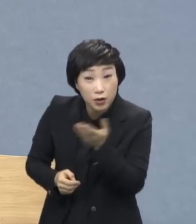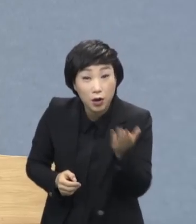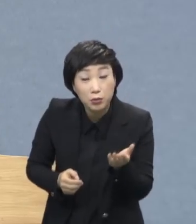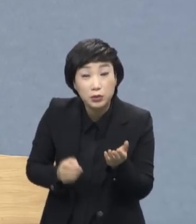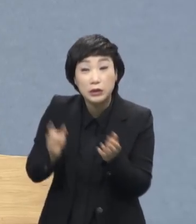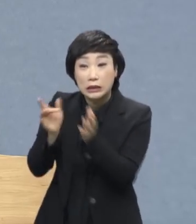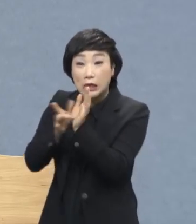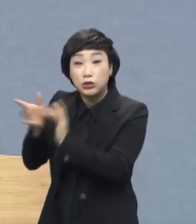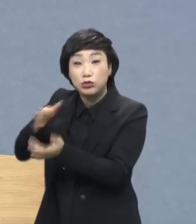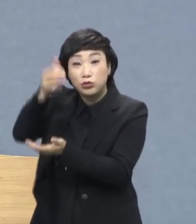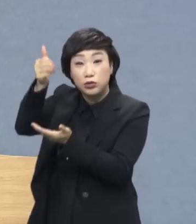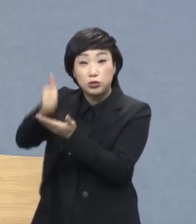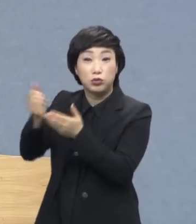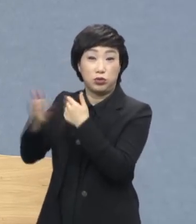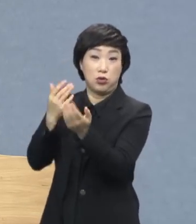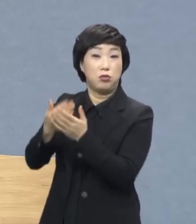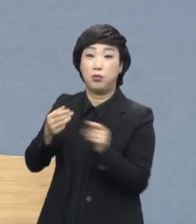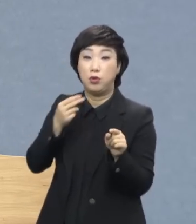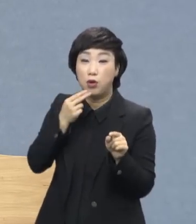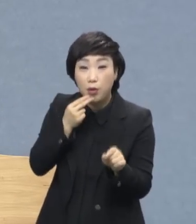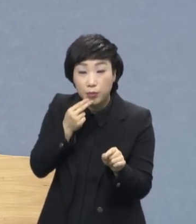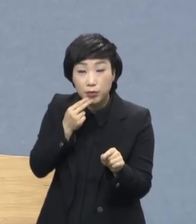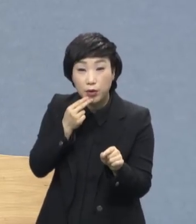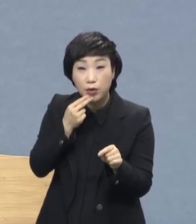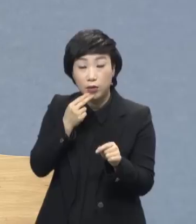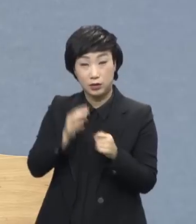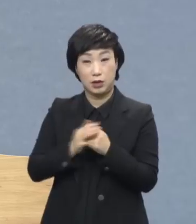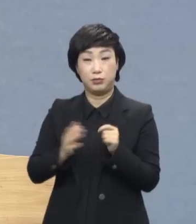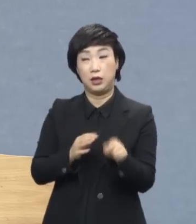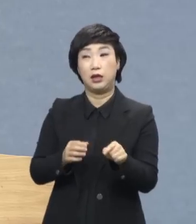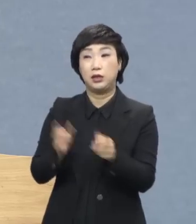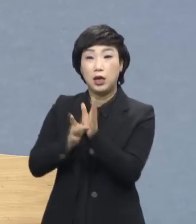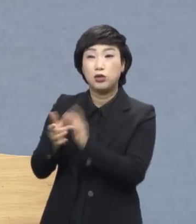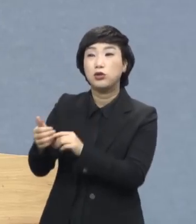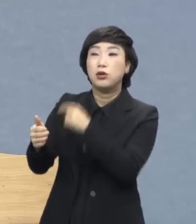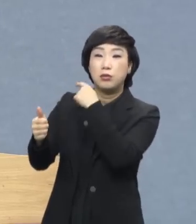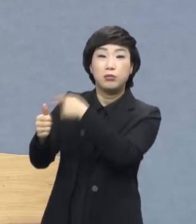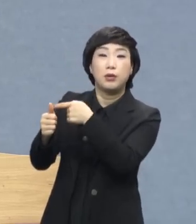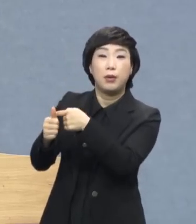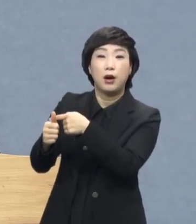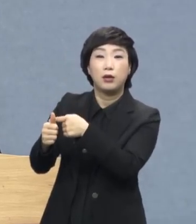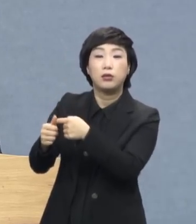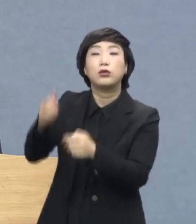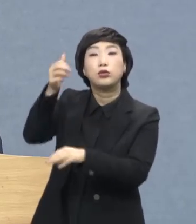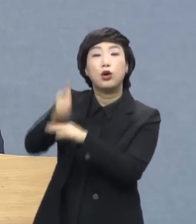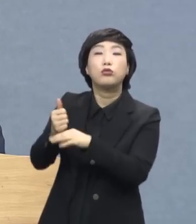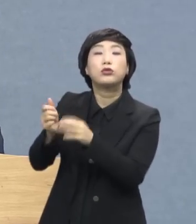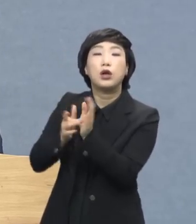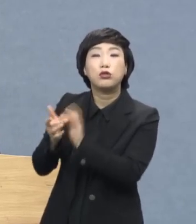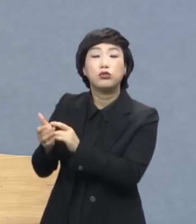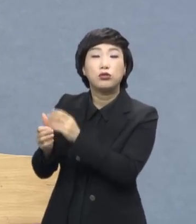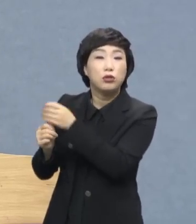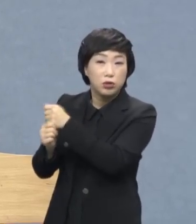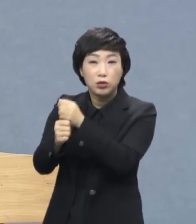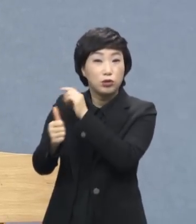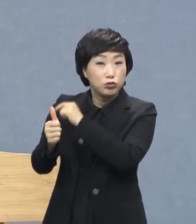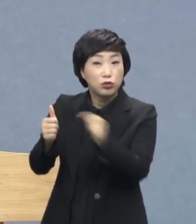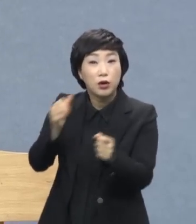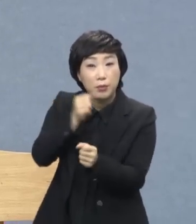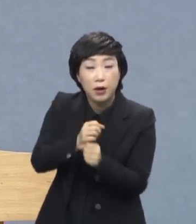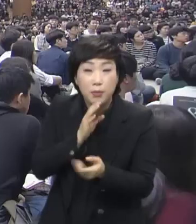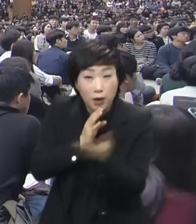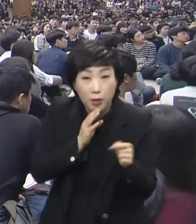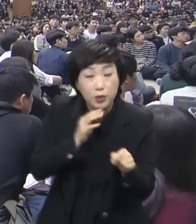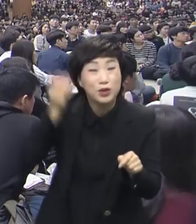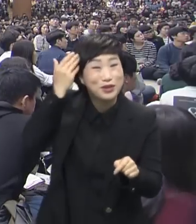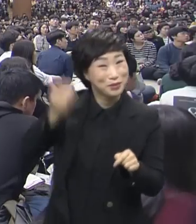예수 그리스도를 경험하지 못했기 때문에 비판하고 죽이는 거예요. 그런 지식이라면 있어야 돼요,